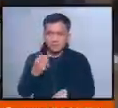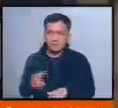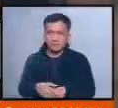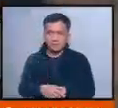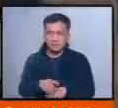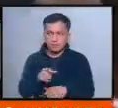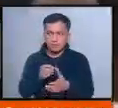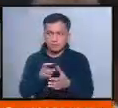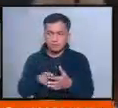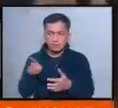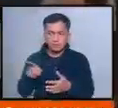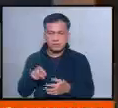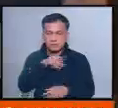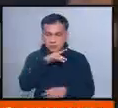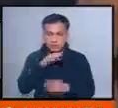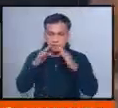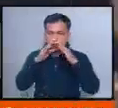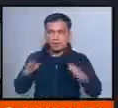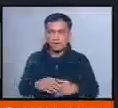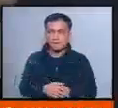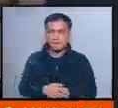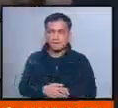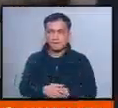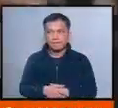O talagang papuinin kayo sa bahay?